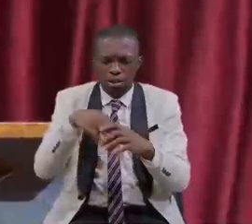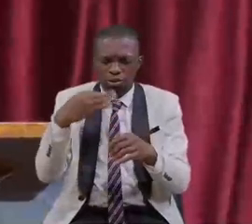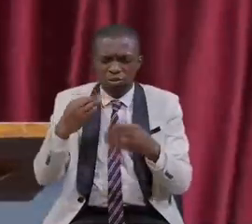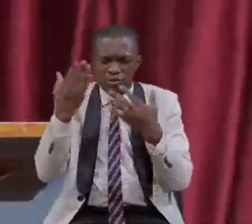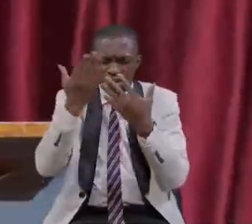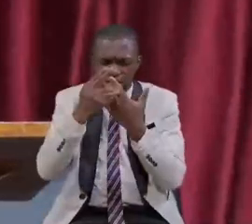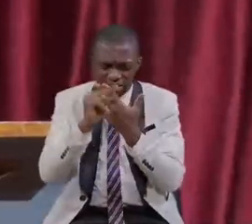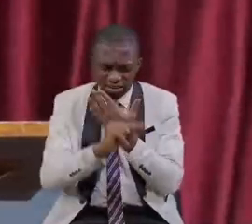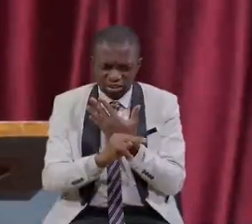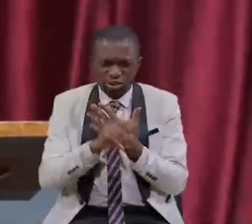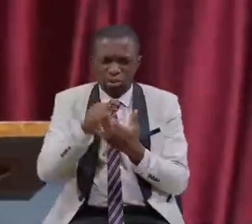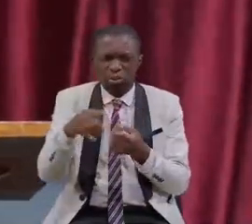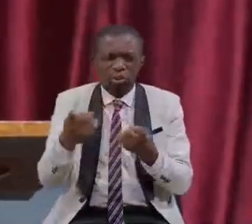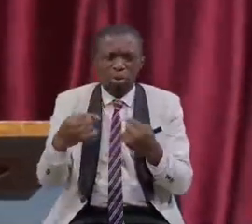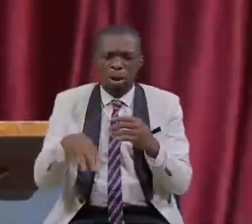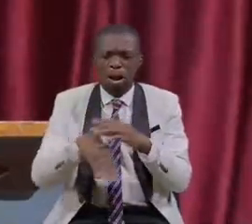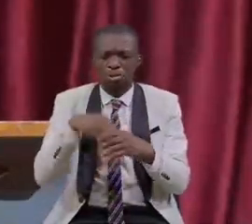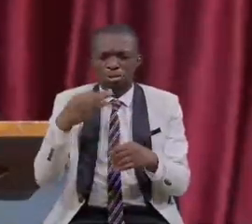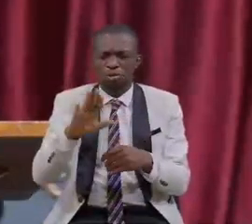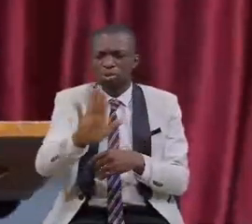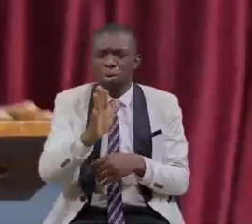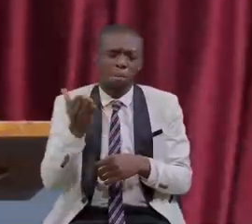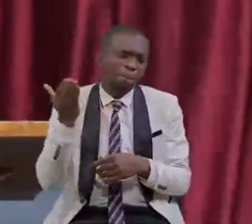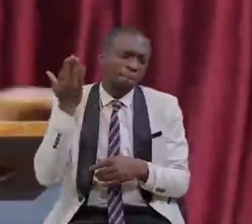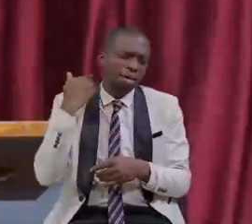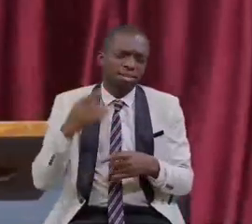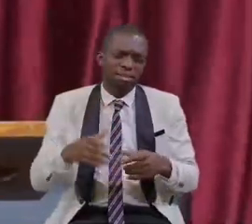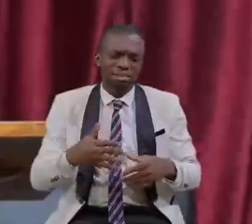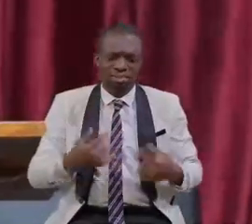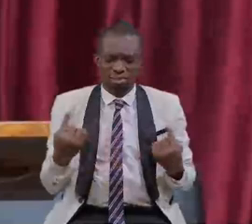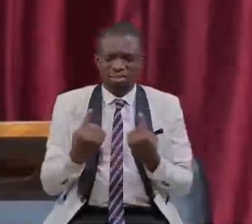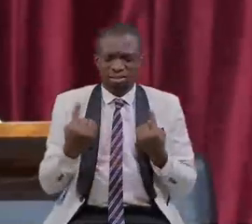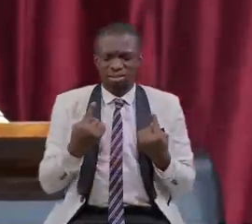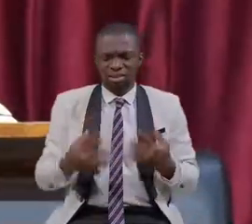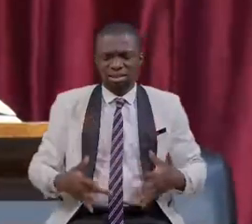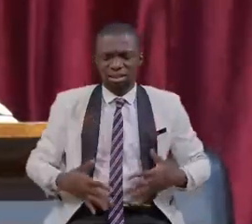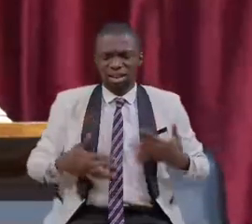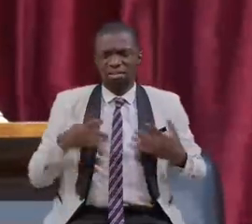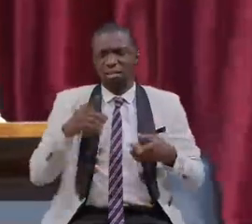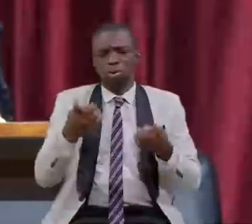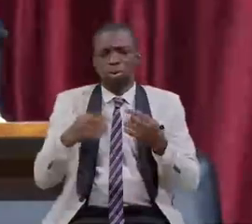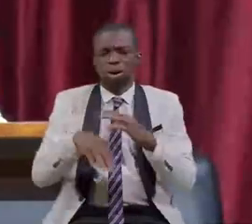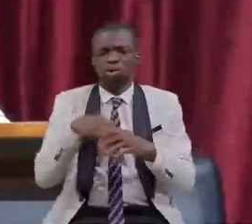Nous sortons de notre vie passée. Nous sortons du péché et du mal.